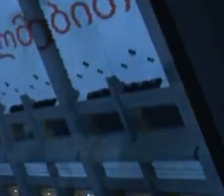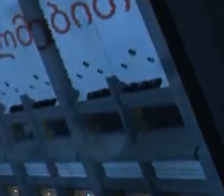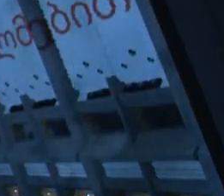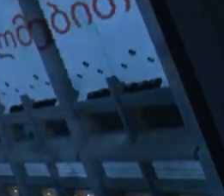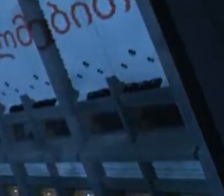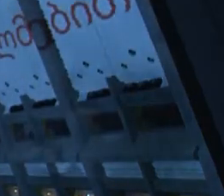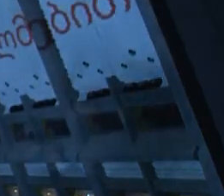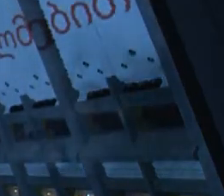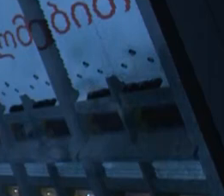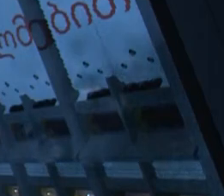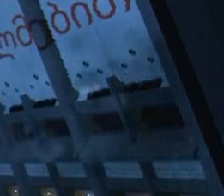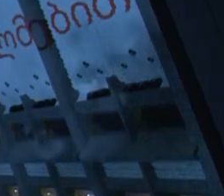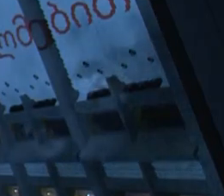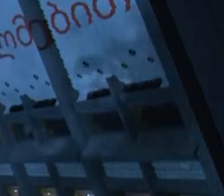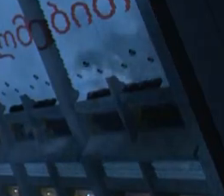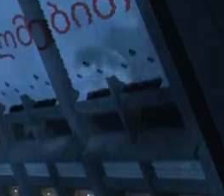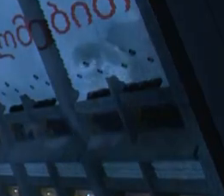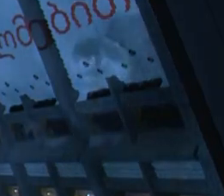もと